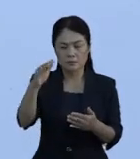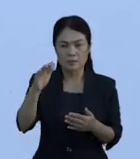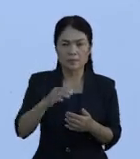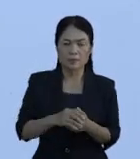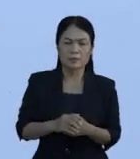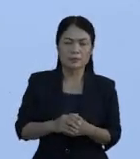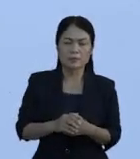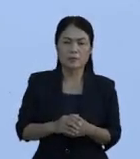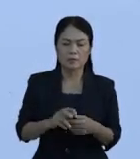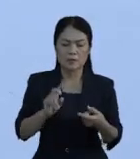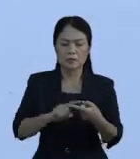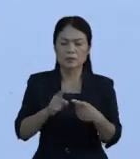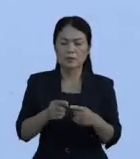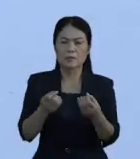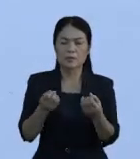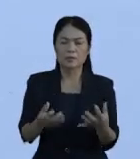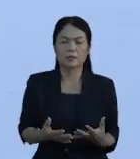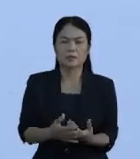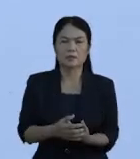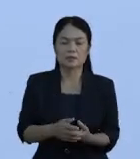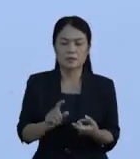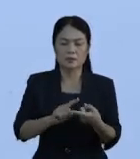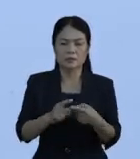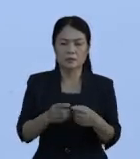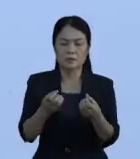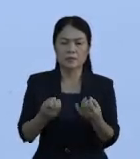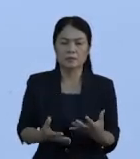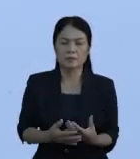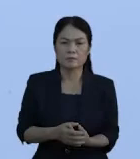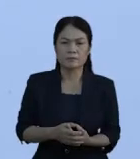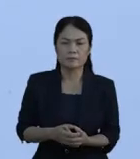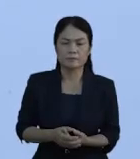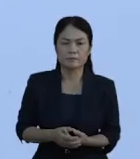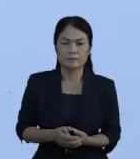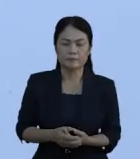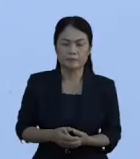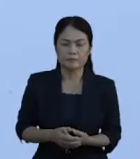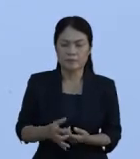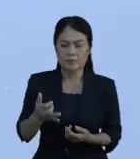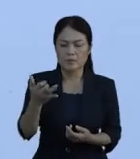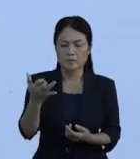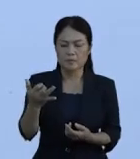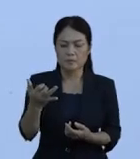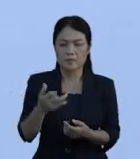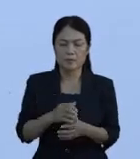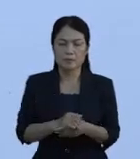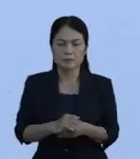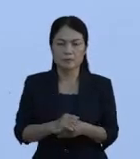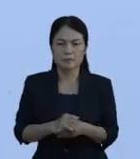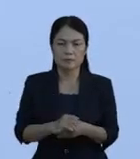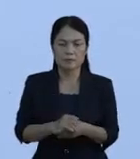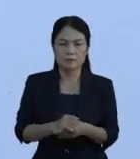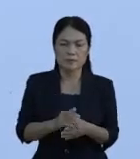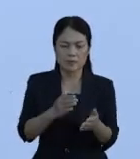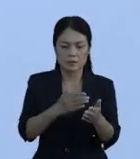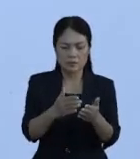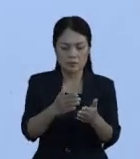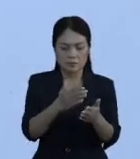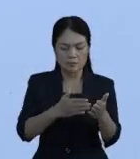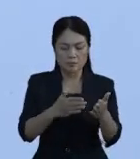là cho nâng lệ má con và lệ má con cứ lệ pram pram pí chẳng kể tới